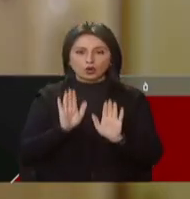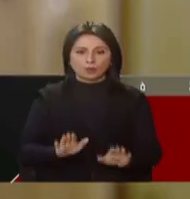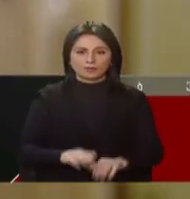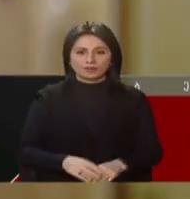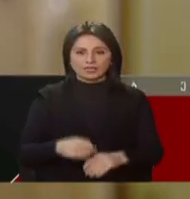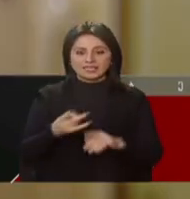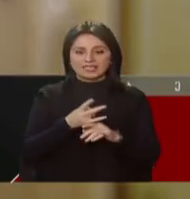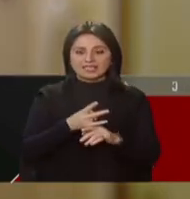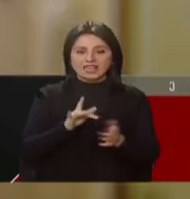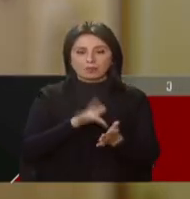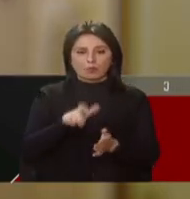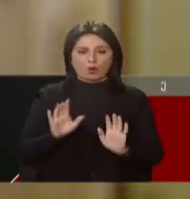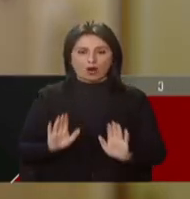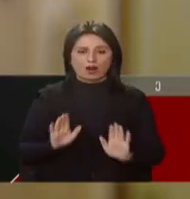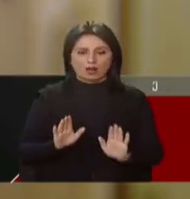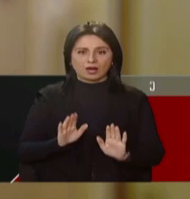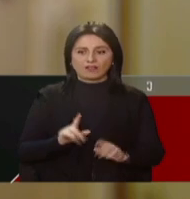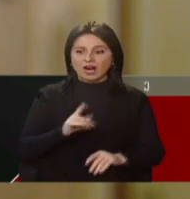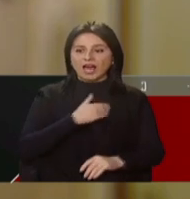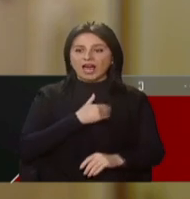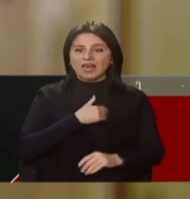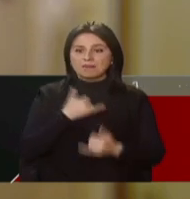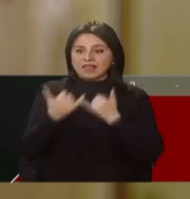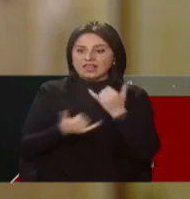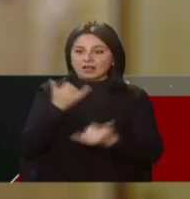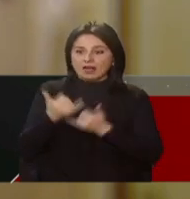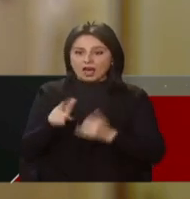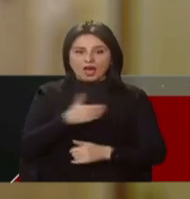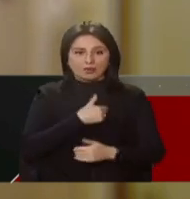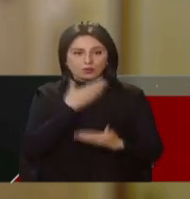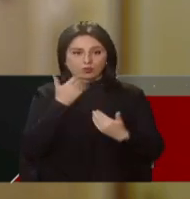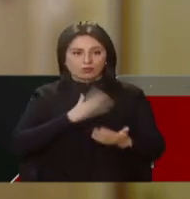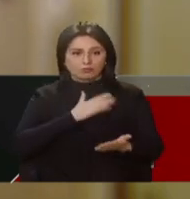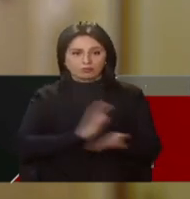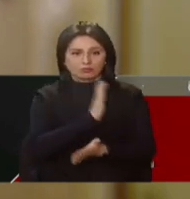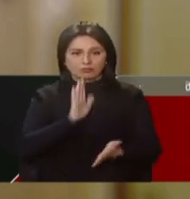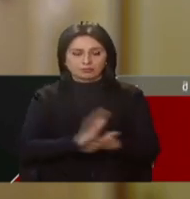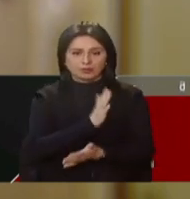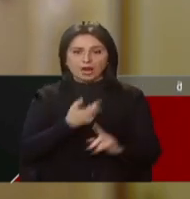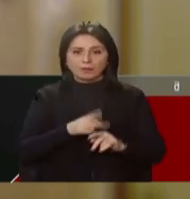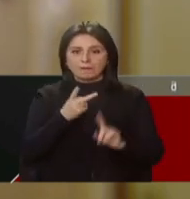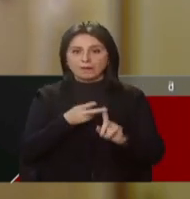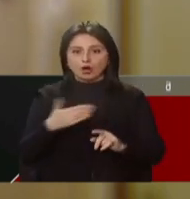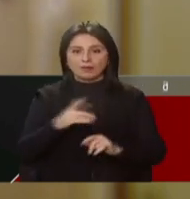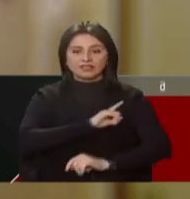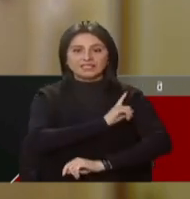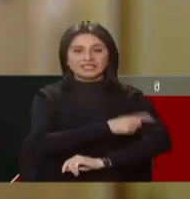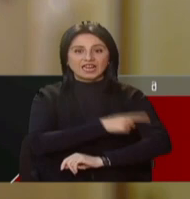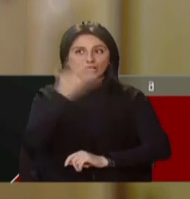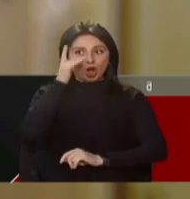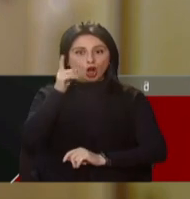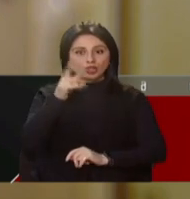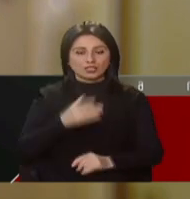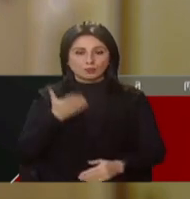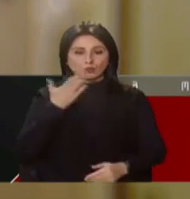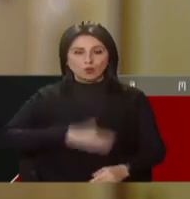deva mokalak. Romel sa ați ragața imedep sucmnian, da și am gândit imedep sucrueben. Da mi-o rem hrib zlier deva, oțneba, imitoro,